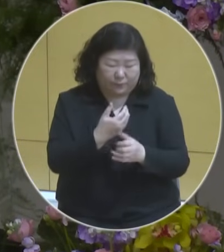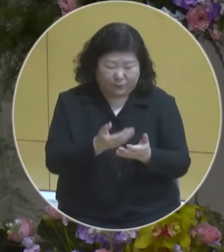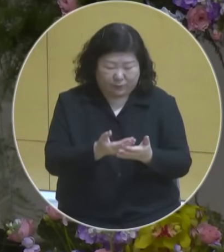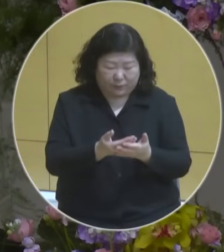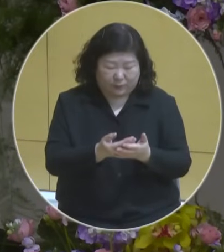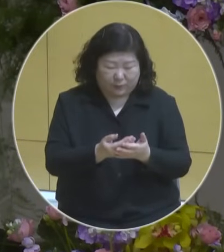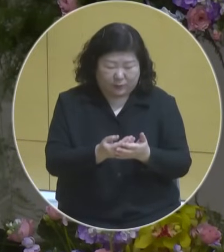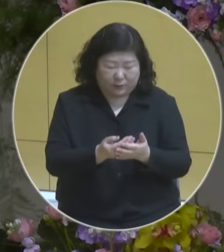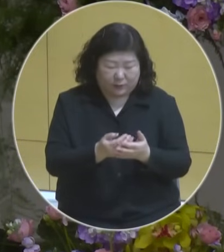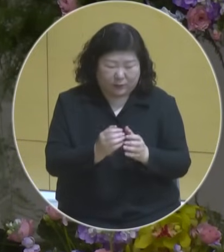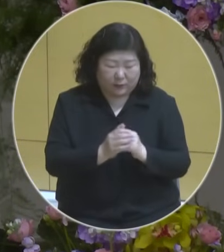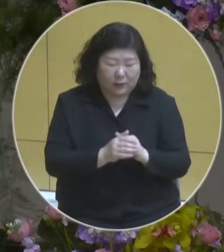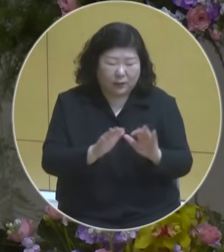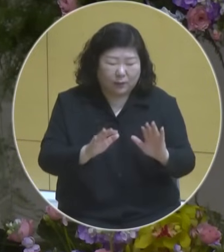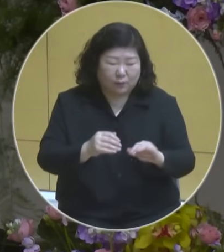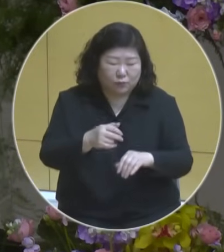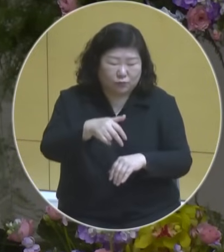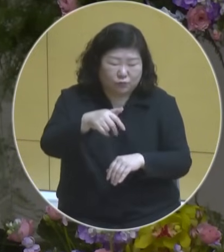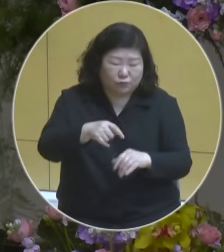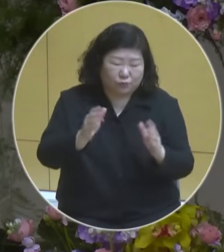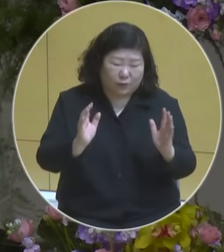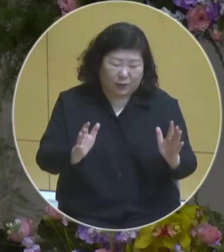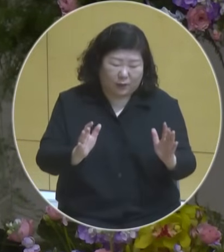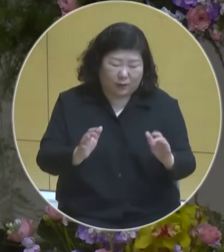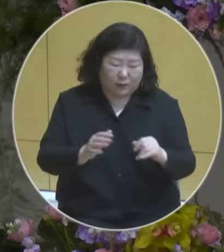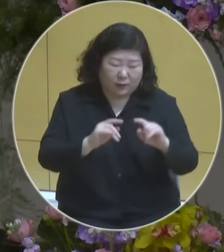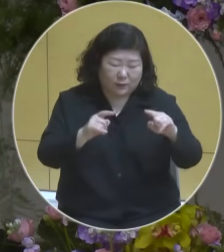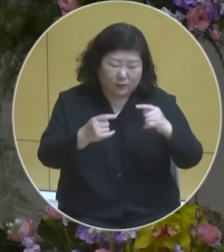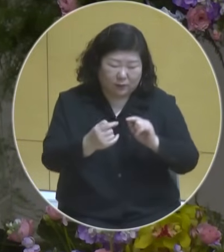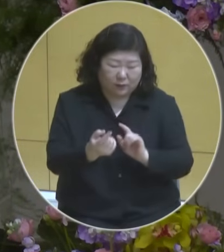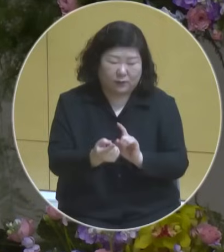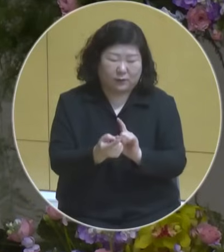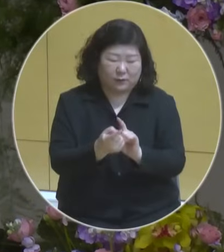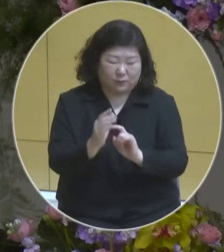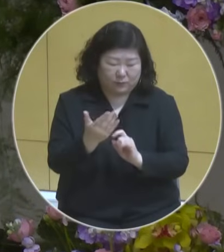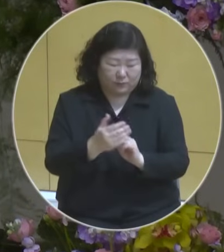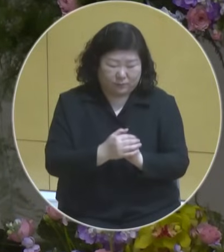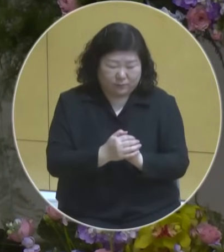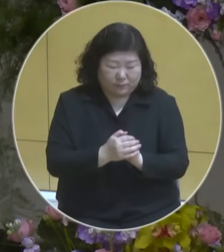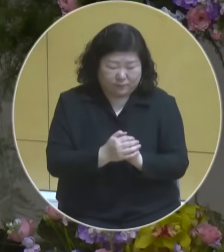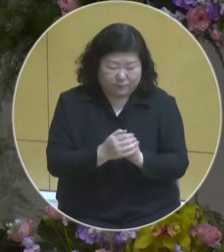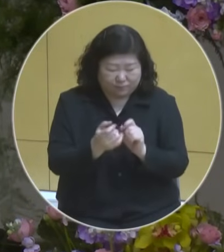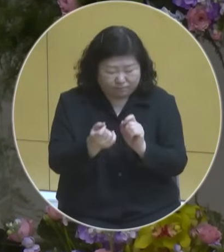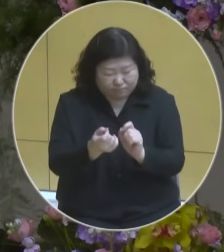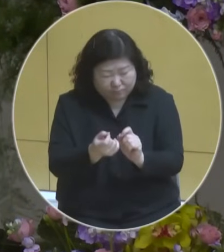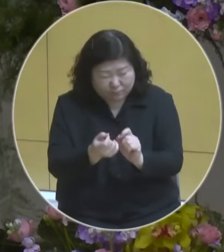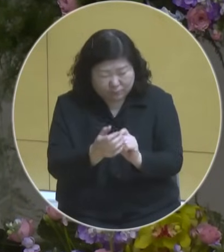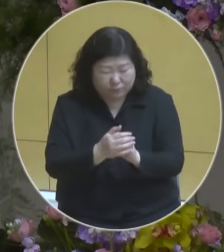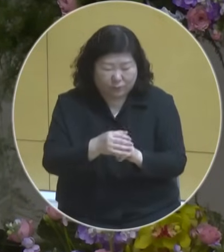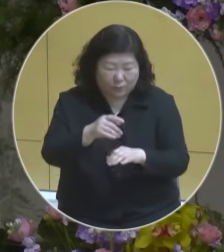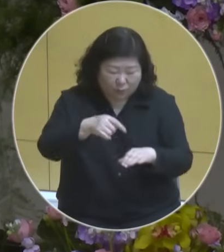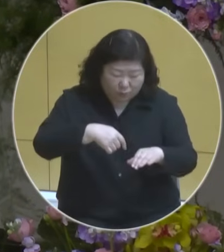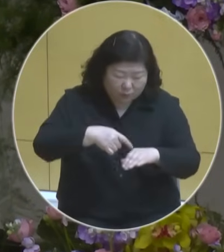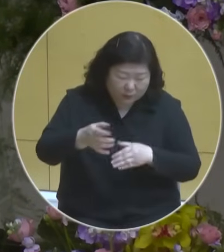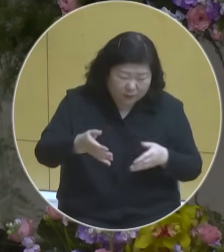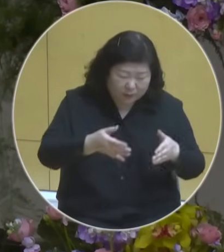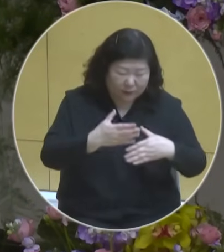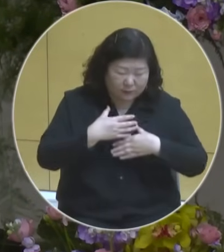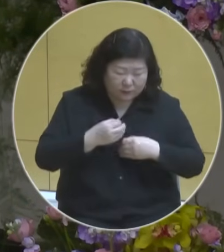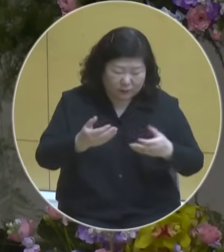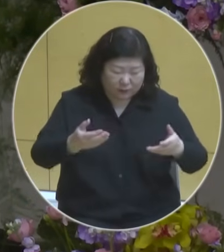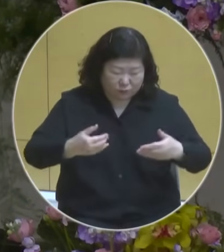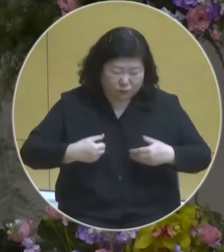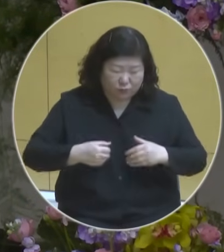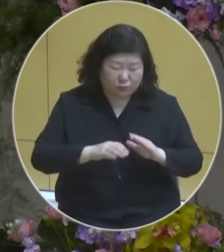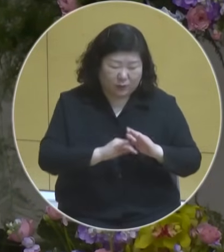이주간 설명절이 다가옵니다 발걸음을 안전하게 인도하시며 가족과 친지들간에 화목하게